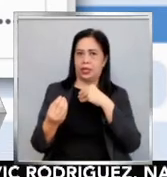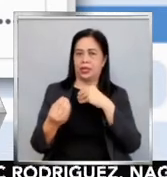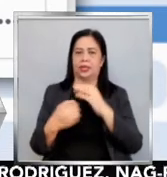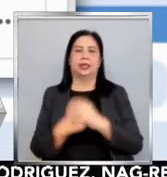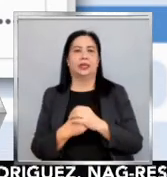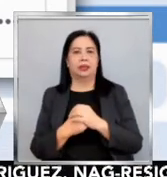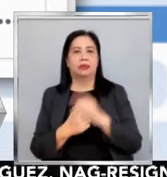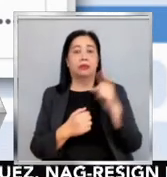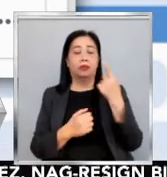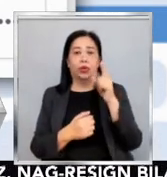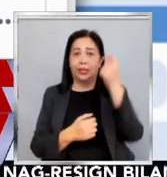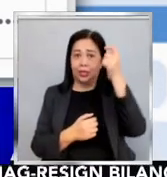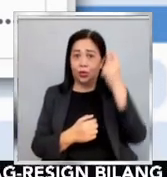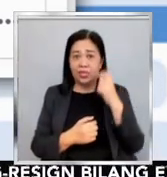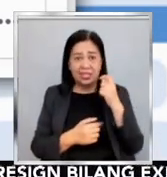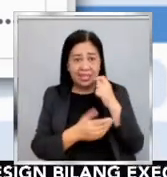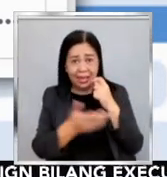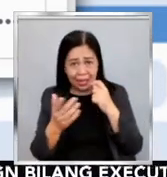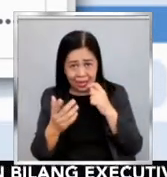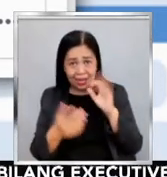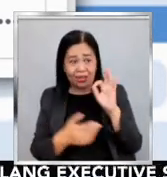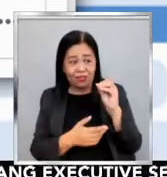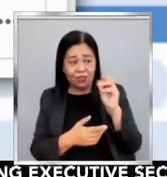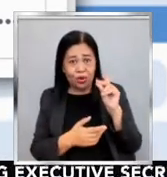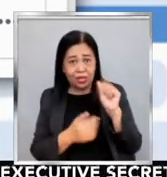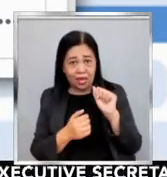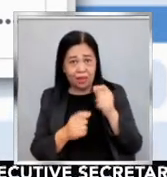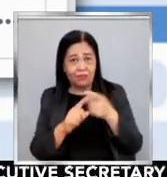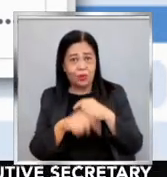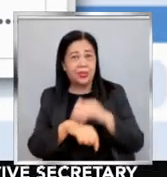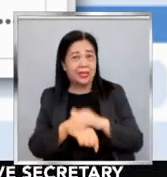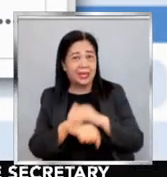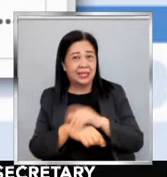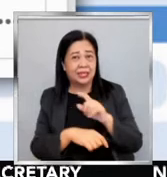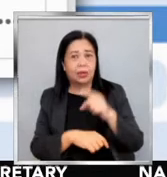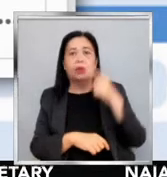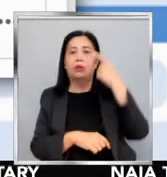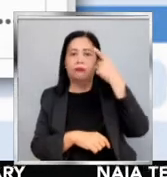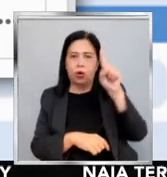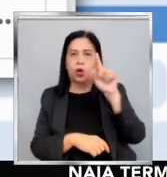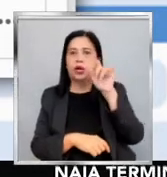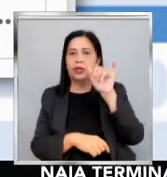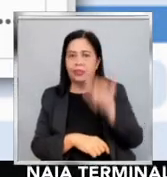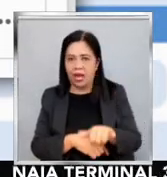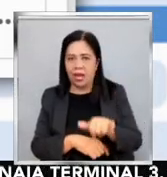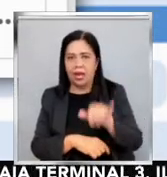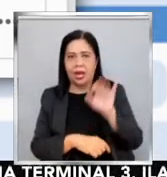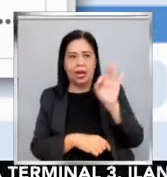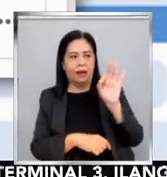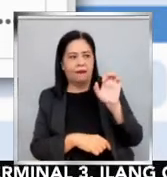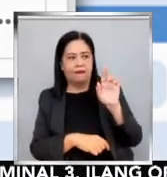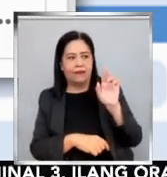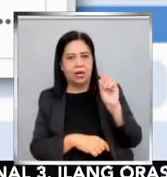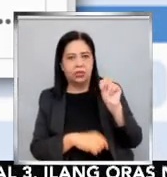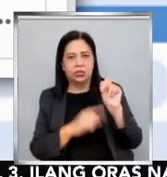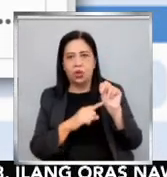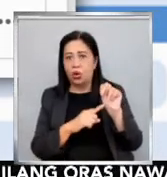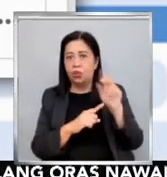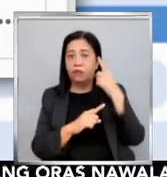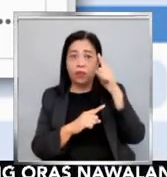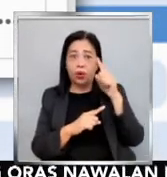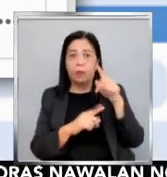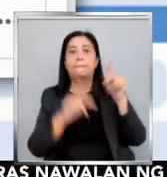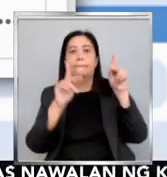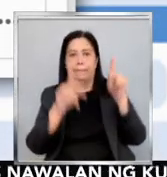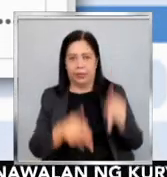tito at tita, Forda ay galing sa English na for the. Person galing naman sa person.